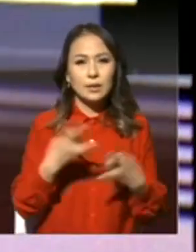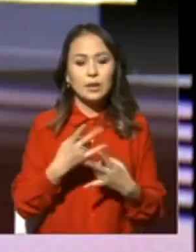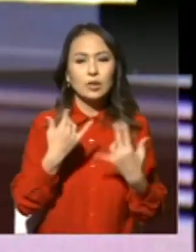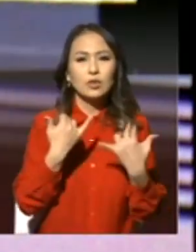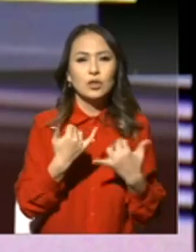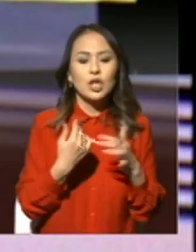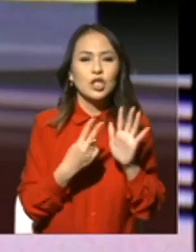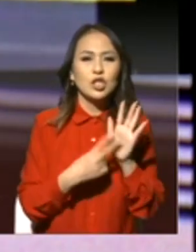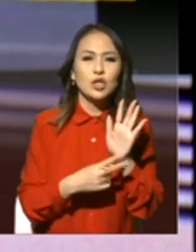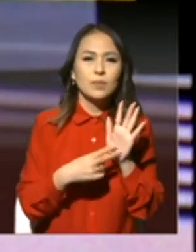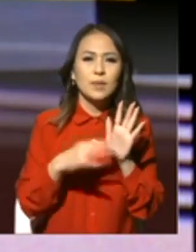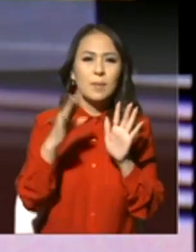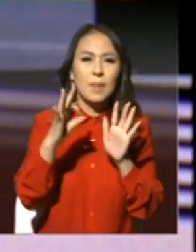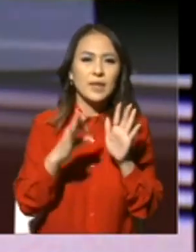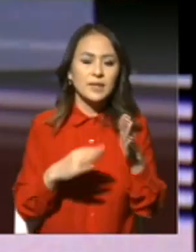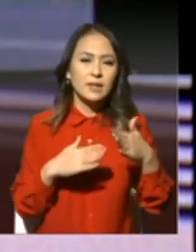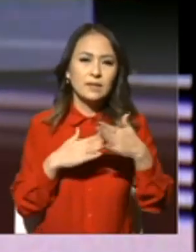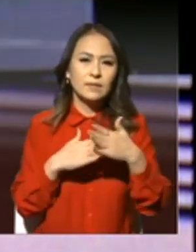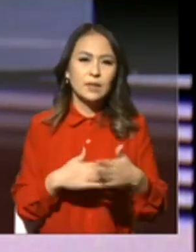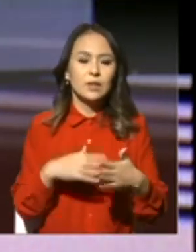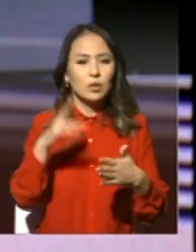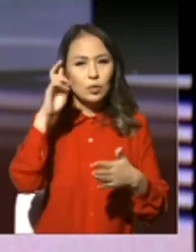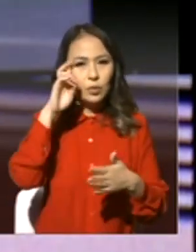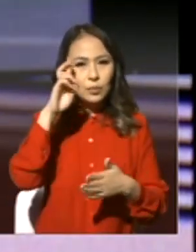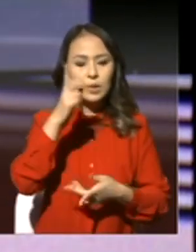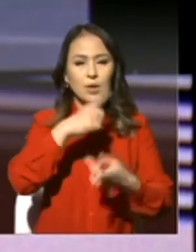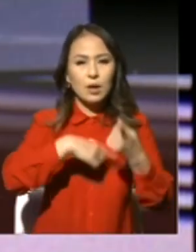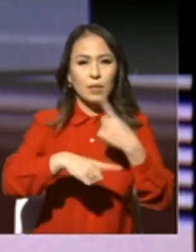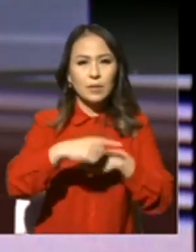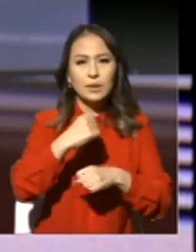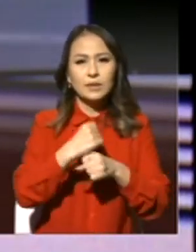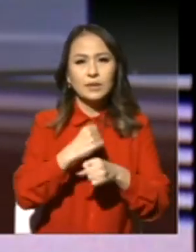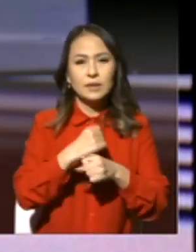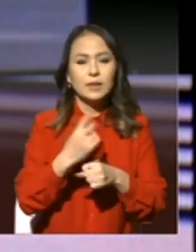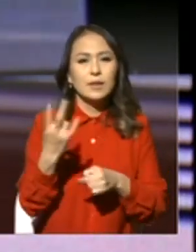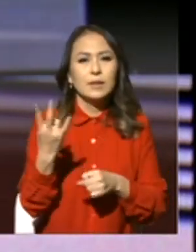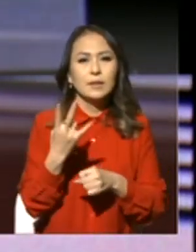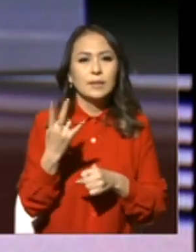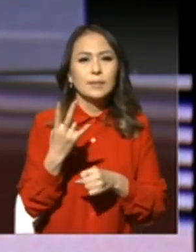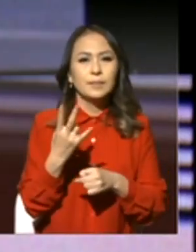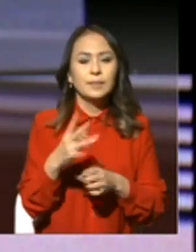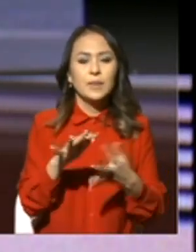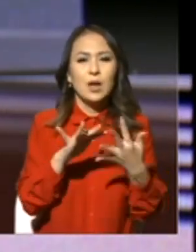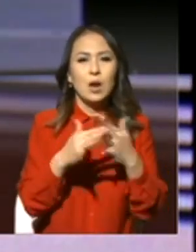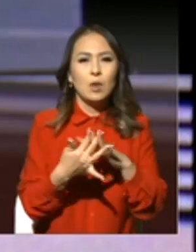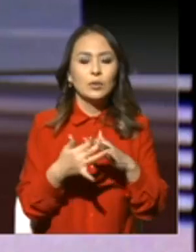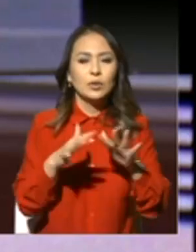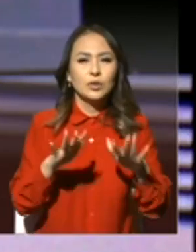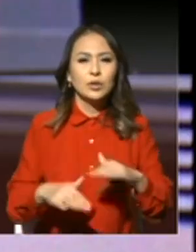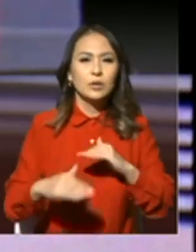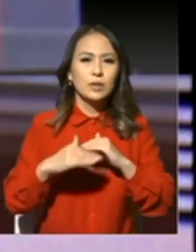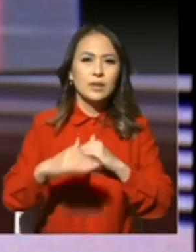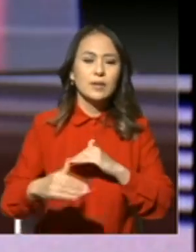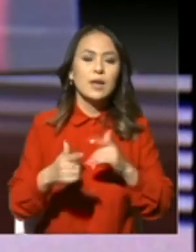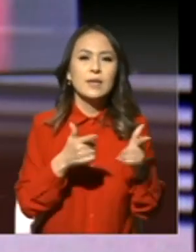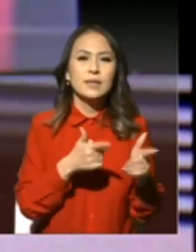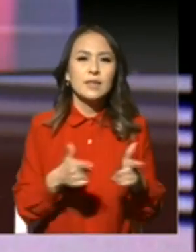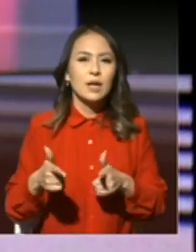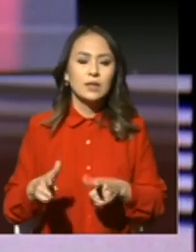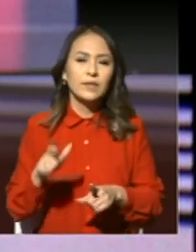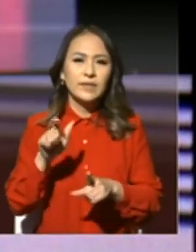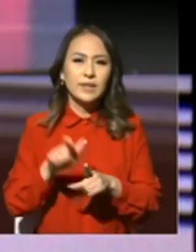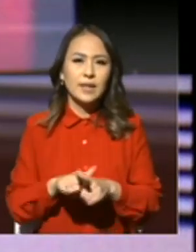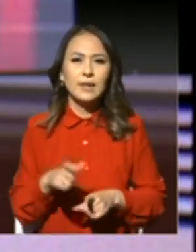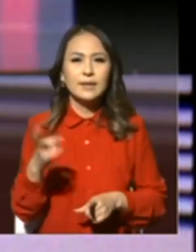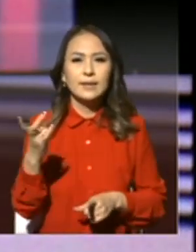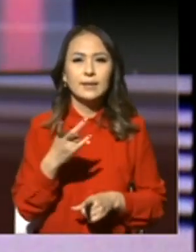айтайын, 70%-ға дейін үкімет тарапынан қайтару керек ақшасын. Бірақ сол жерде, ауылдық жерде заготовительный пункттер ашуымыз керек.